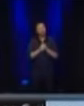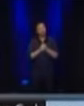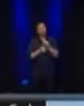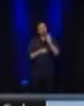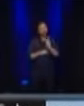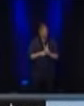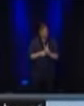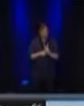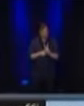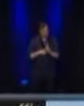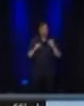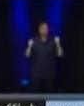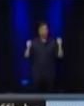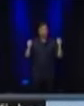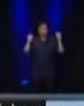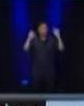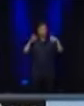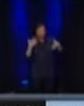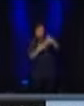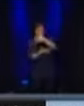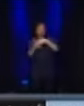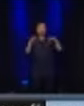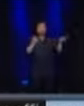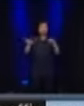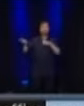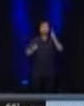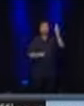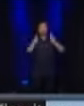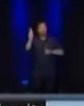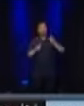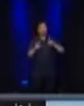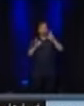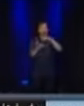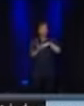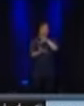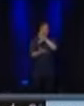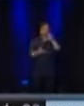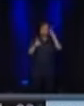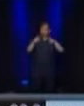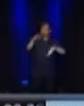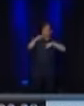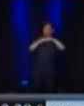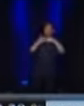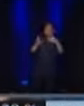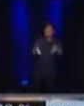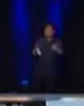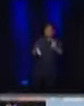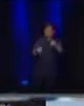vendredi, 3 500 personnes dans les festivals. Monsieur Arruda.